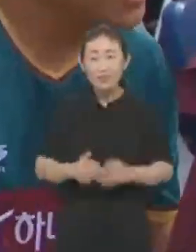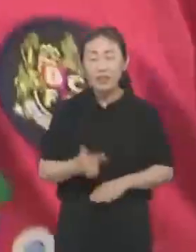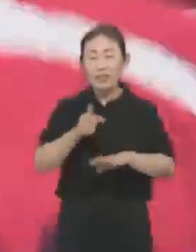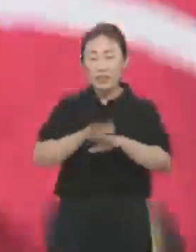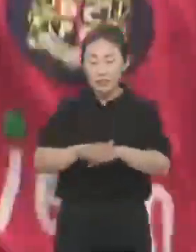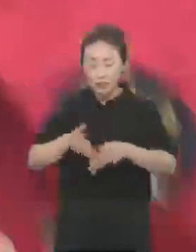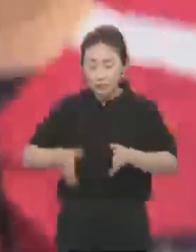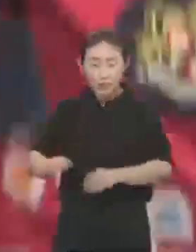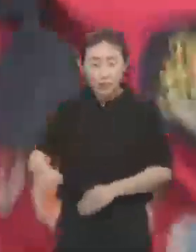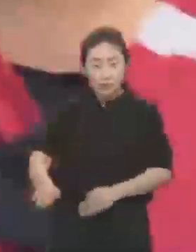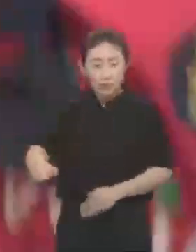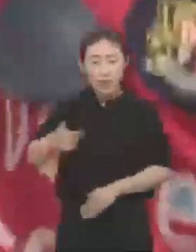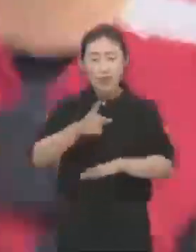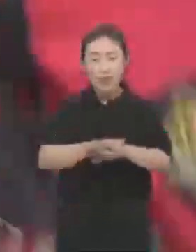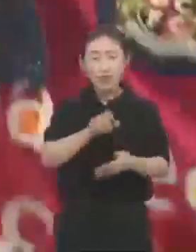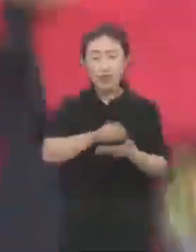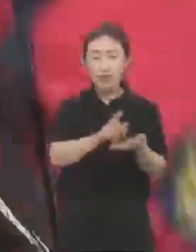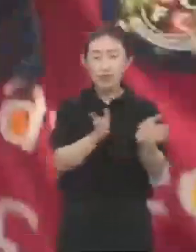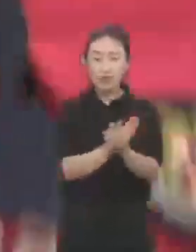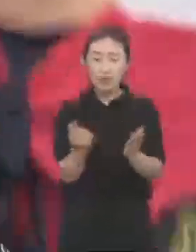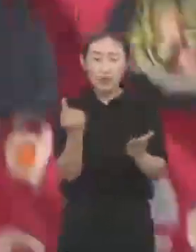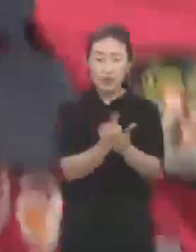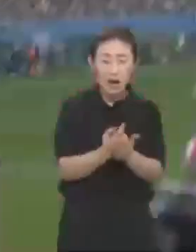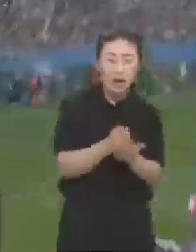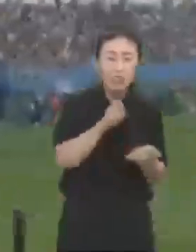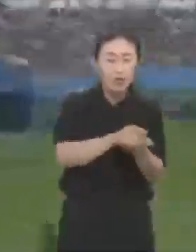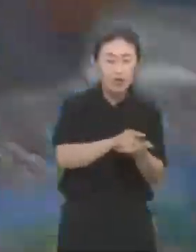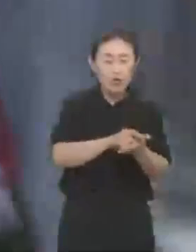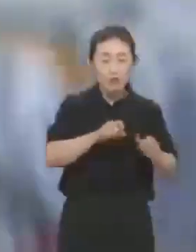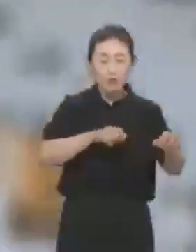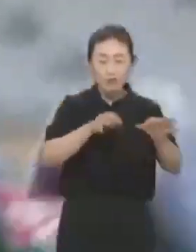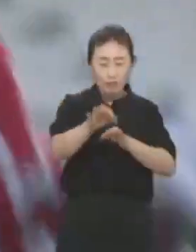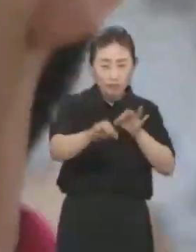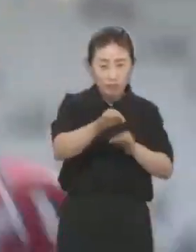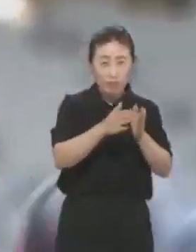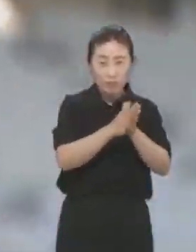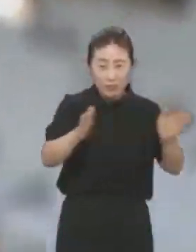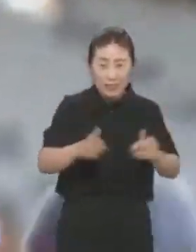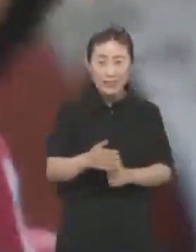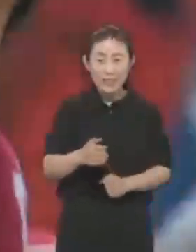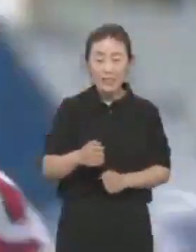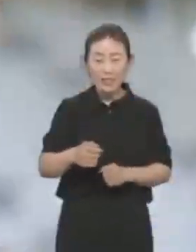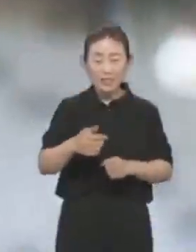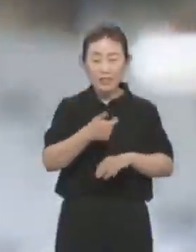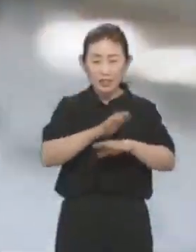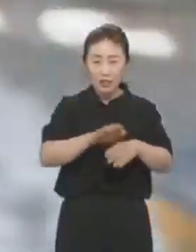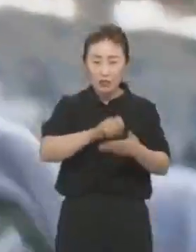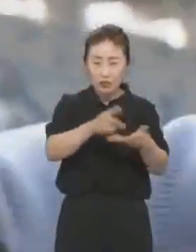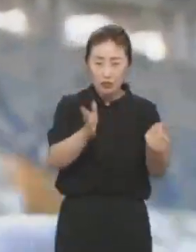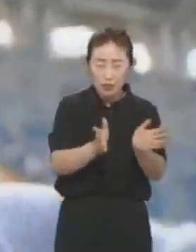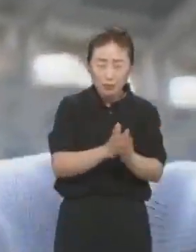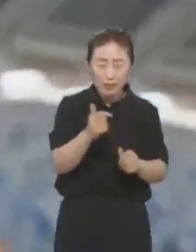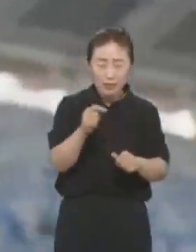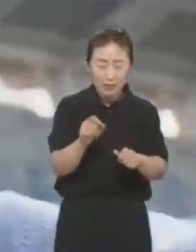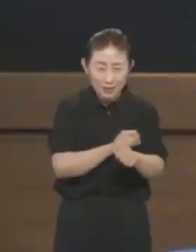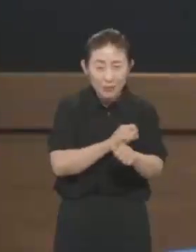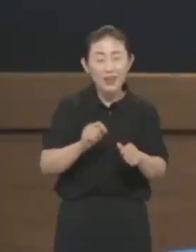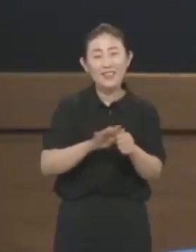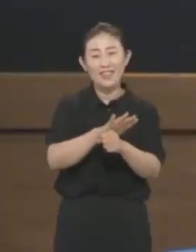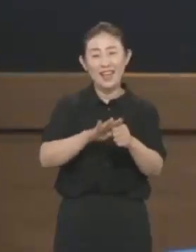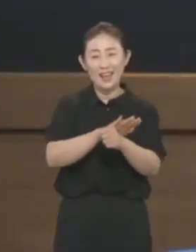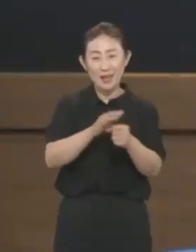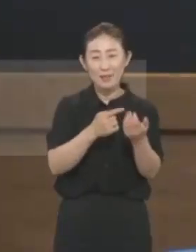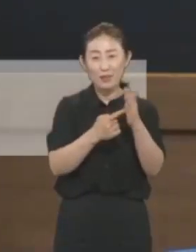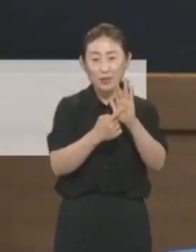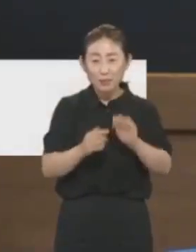대전에서 태어나 대전 시티즌에서 프로 생활을 시작한 황인범 선수는 팀에 대한 남다른 애정을 보였습니다. 네, 아침